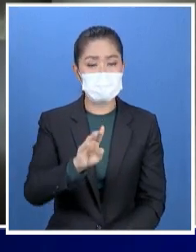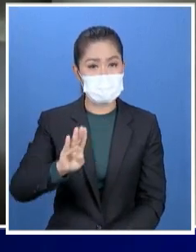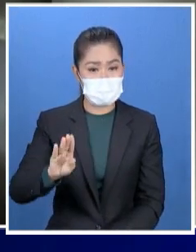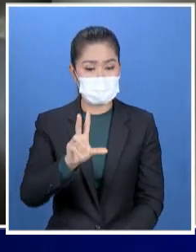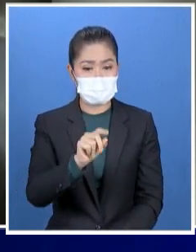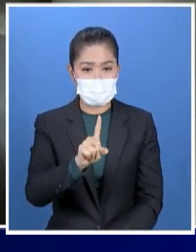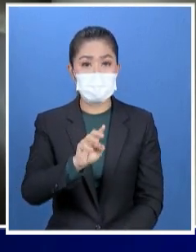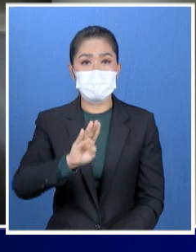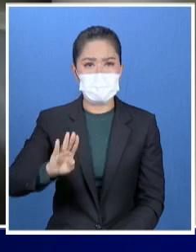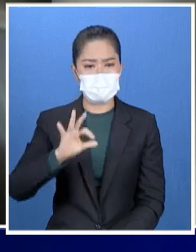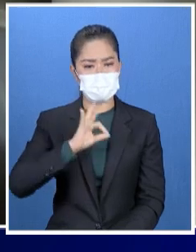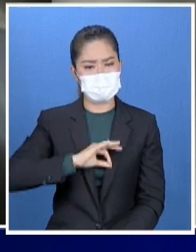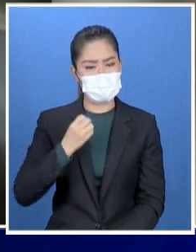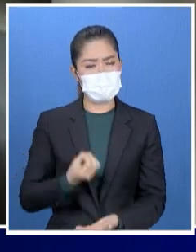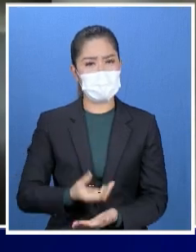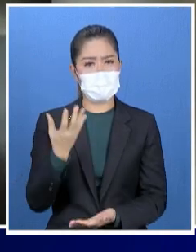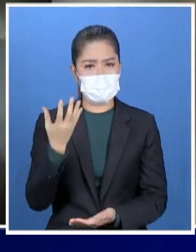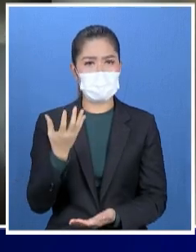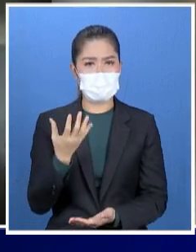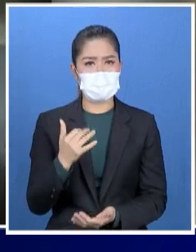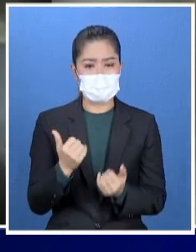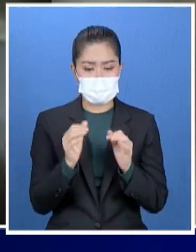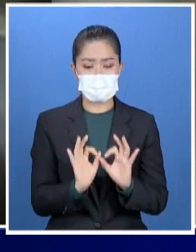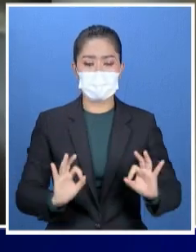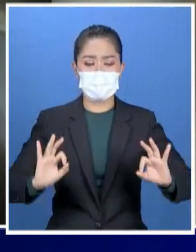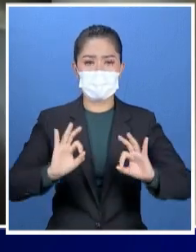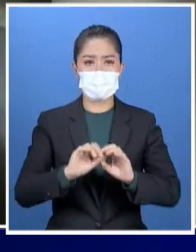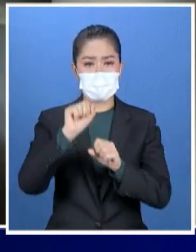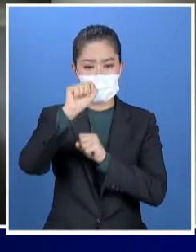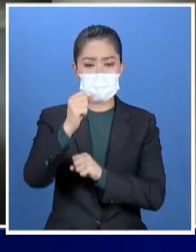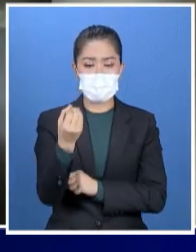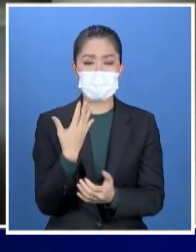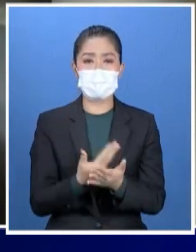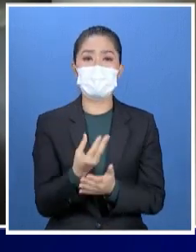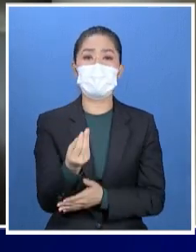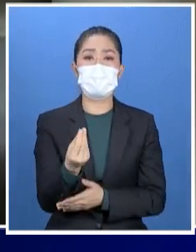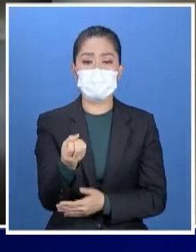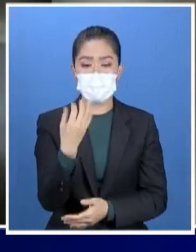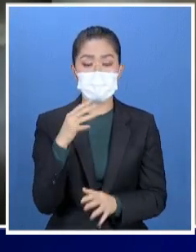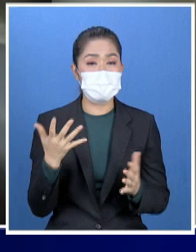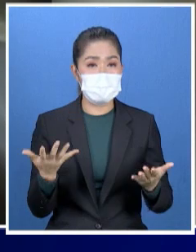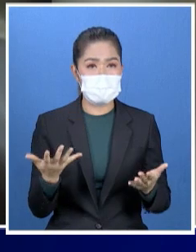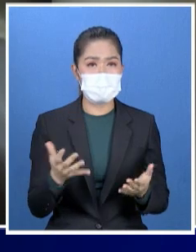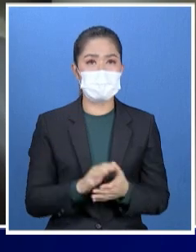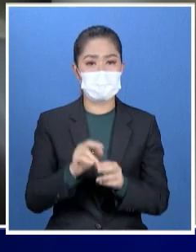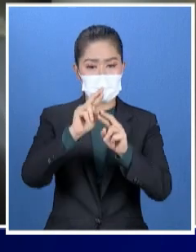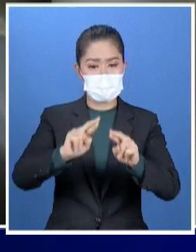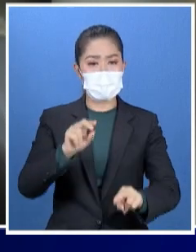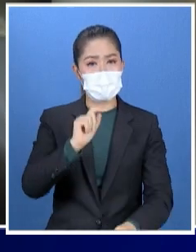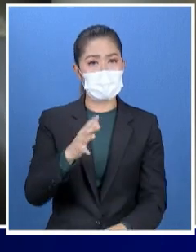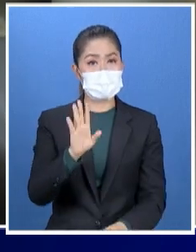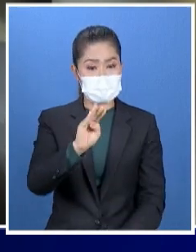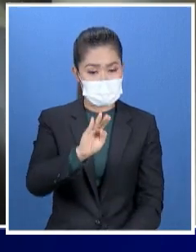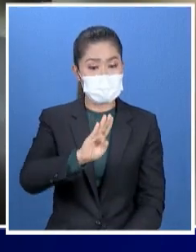ได้นะก็รู้สึกว่ามันแพงเกินไปแล้วก็ที่สำคัญไม่ได้ติดป้ายราคาแจ้งเอาไว้ตั้งแต่แรกด้วยร้านบอกนี่จริง